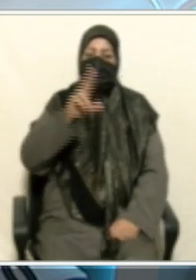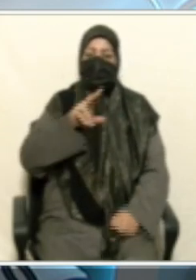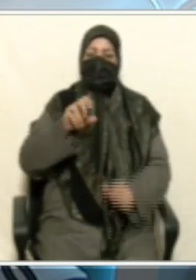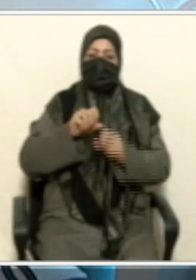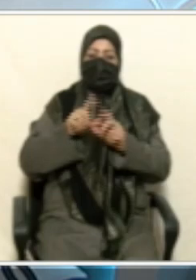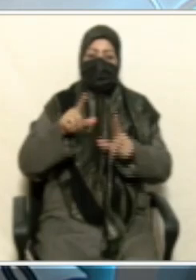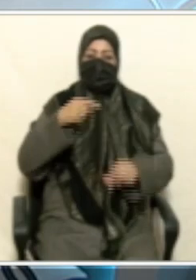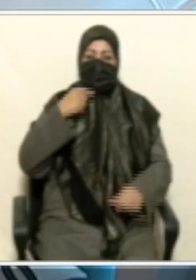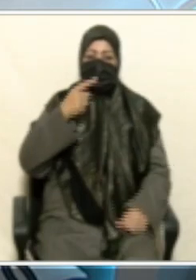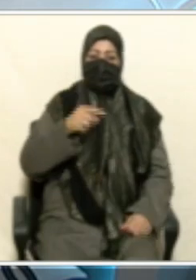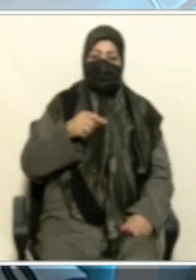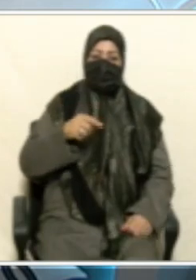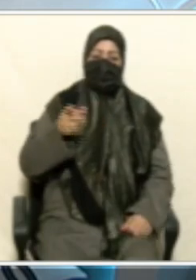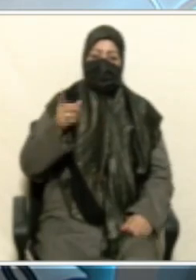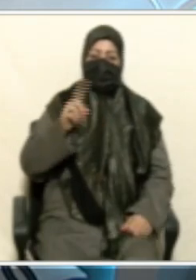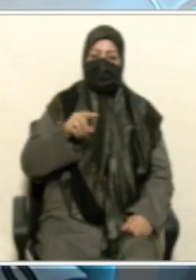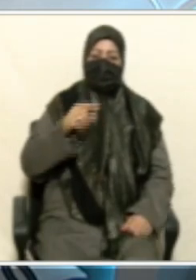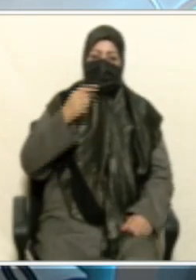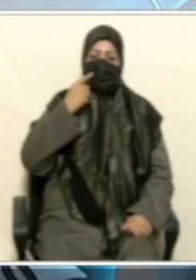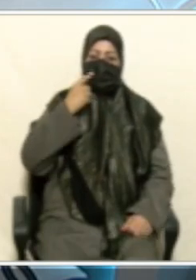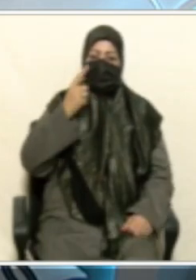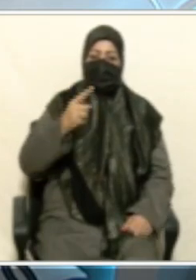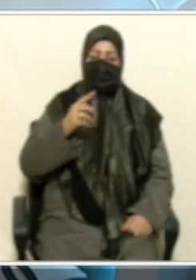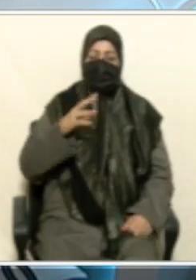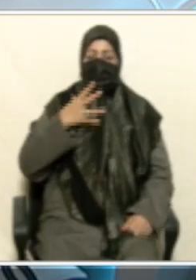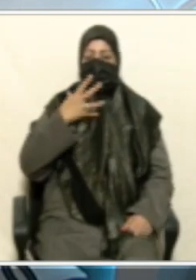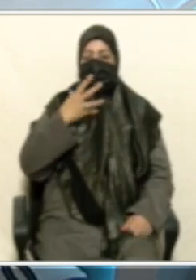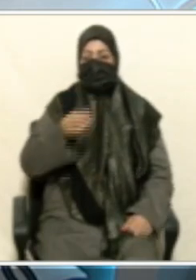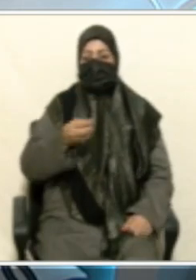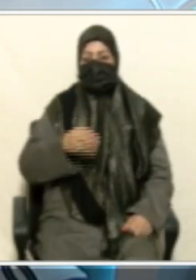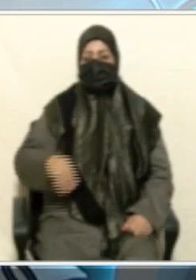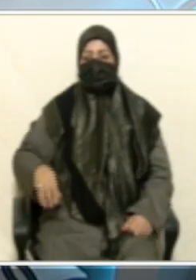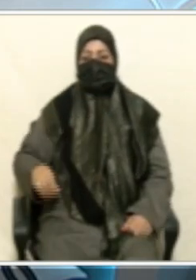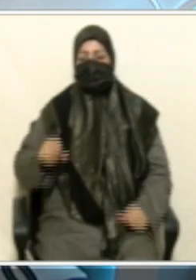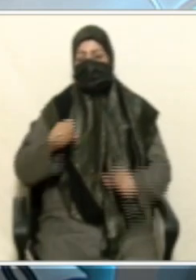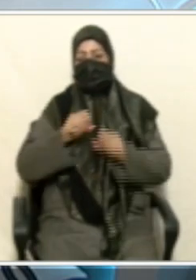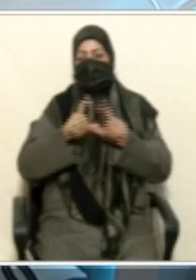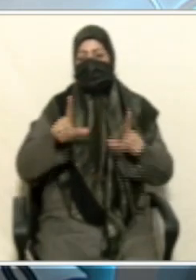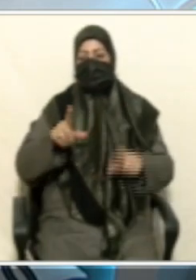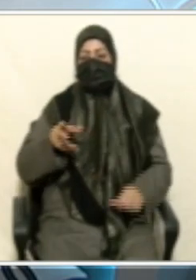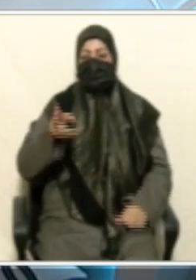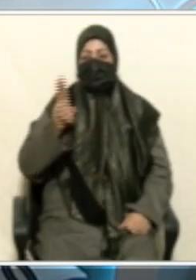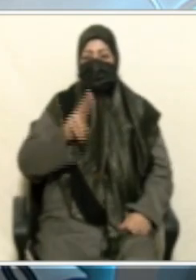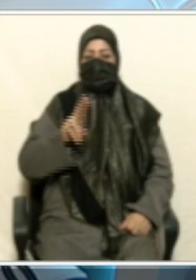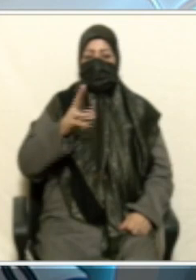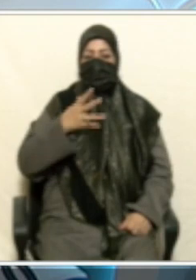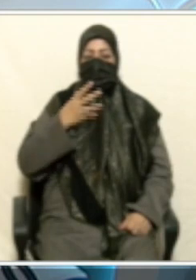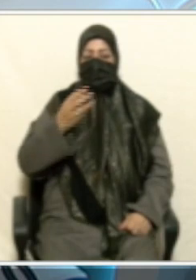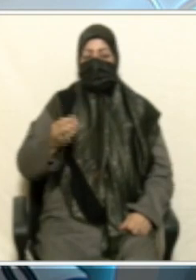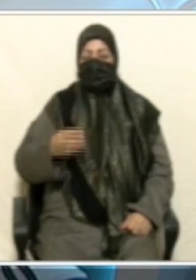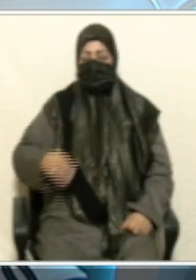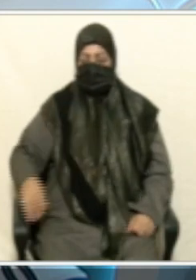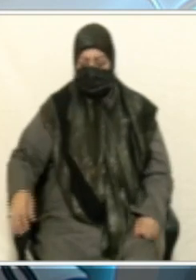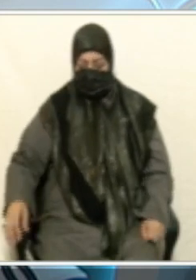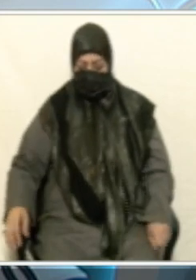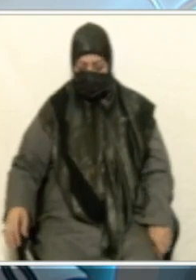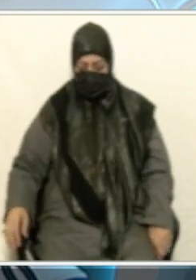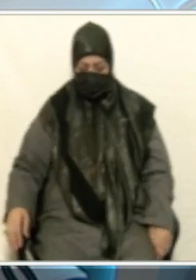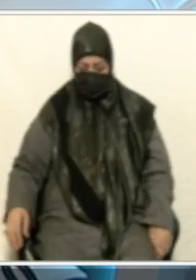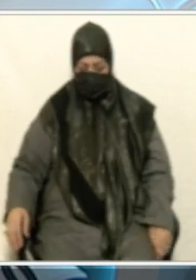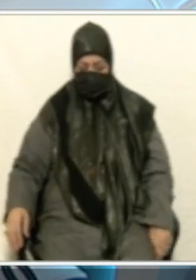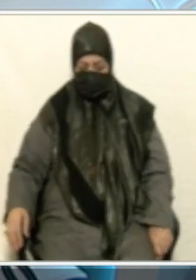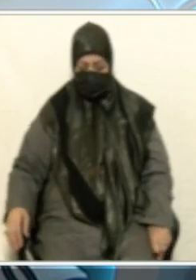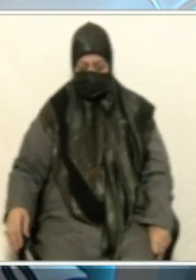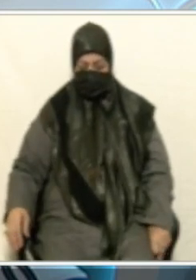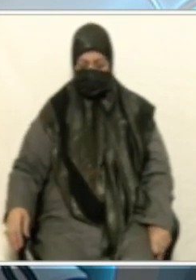قاعد تبكي يعني. ايه واضح سؤالي ولا يا شيخ؟ واضح واضح بارك الله فيك. اهلا وسهلا. الاخ عبد